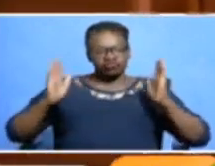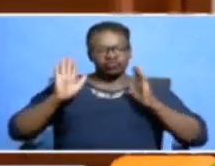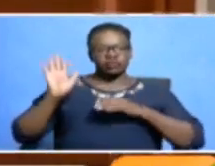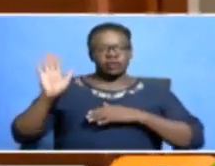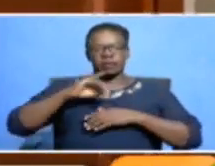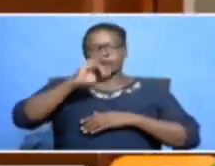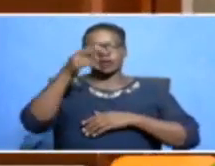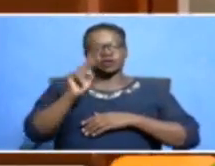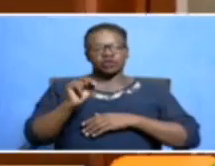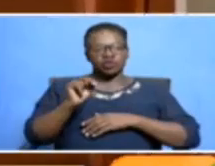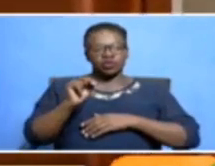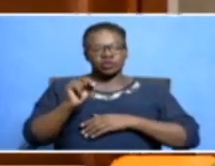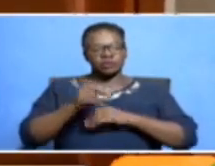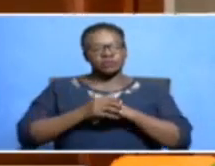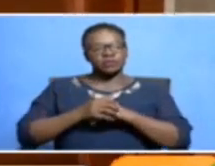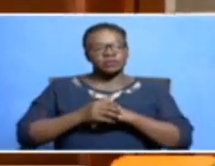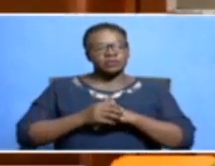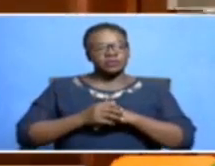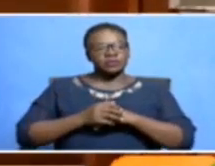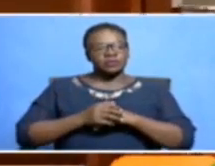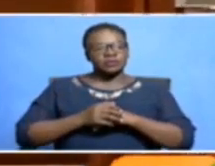John Cardinal Njue.